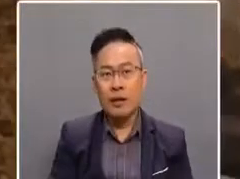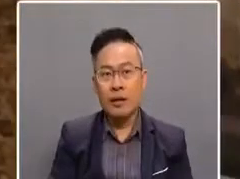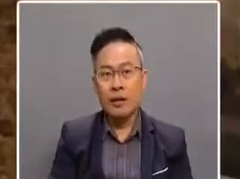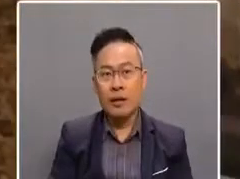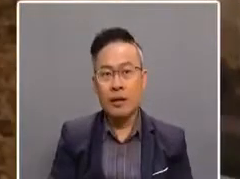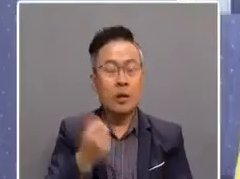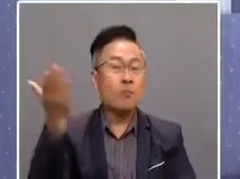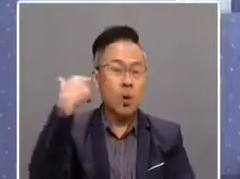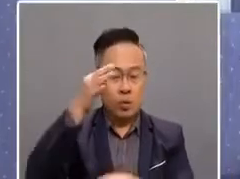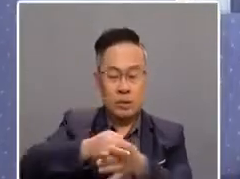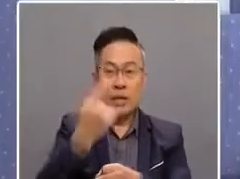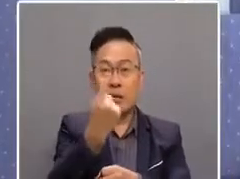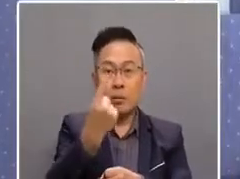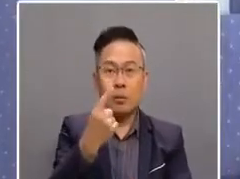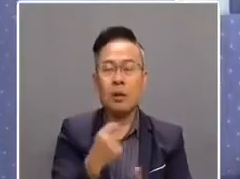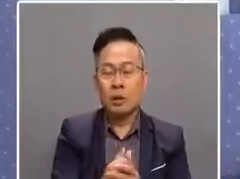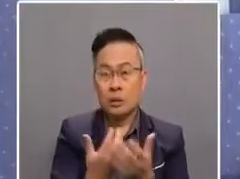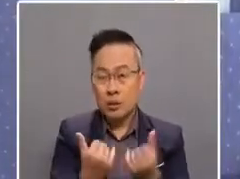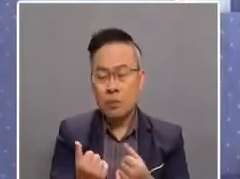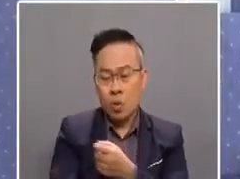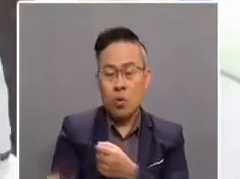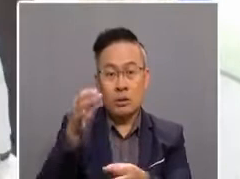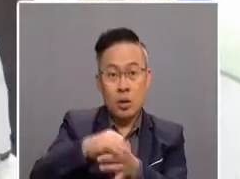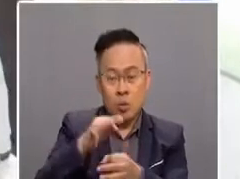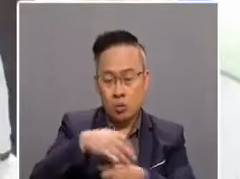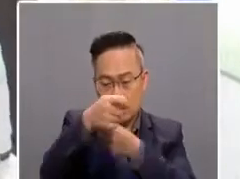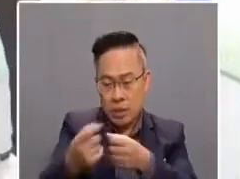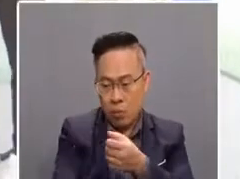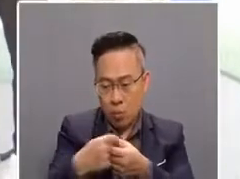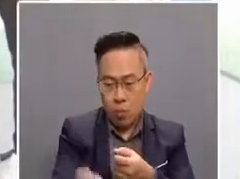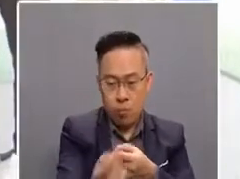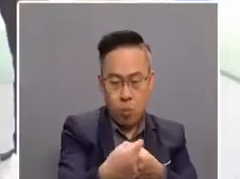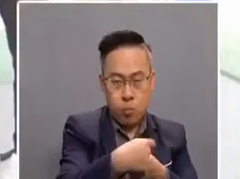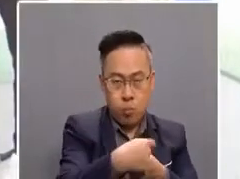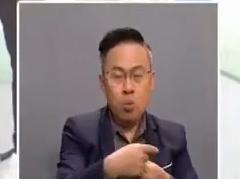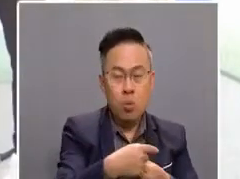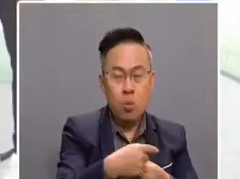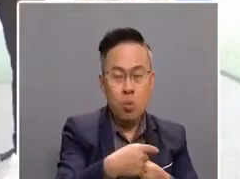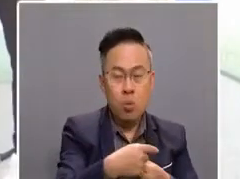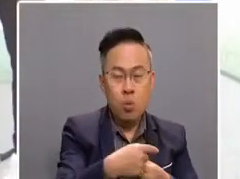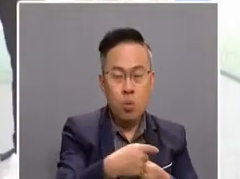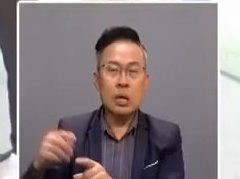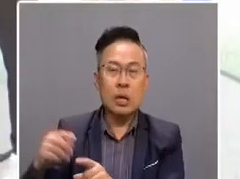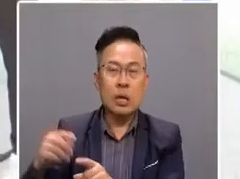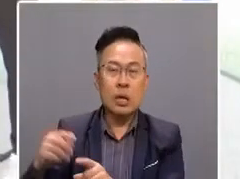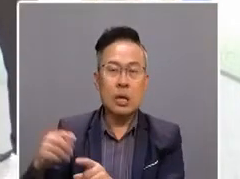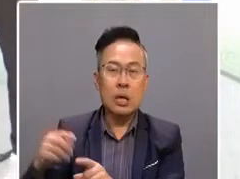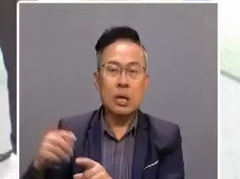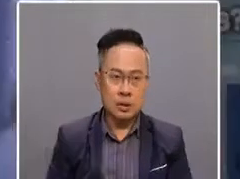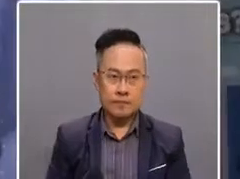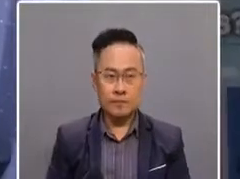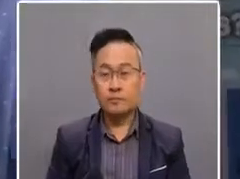เขาก็จะเกิดการแลกเปลี่ยนพูดคุยแลกธุรกิจร่วมกัน ถ้าอย่างนั้นสินเชื่อที่ทางธกส.จะให้ผ่านกระบวนการทั้งหมดมีอะไรบ้าง